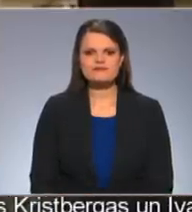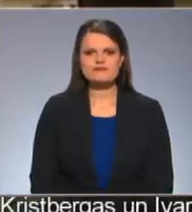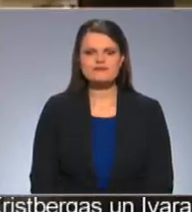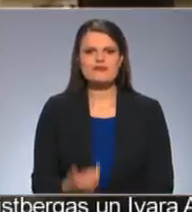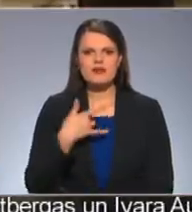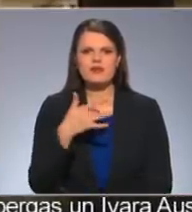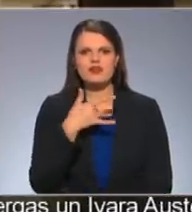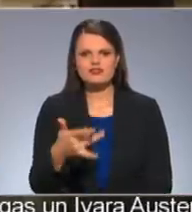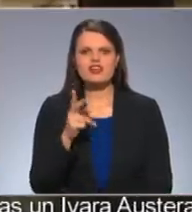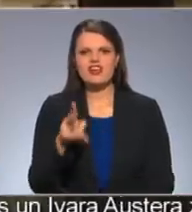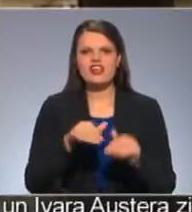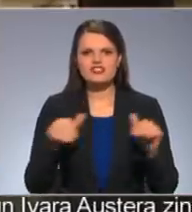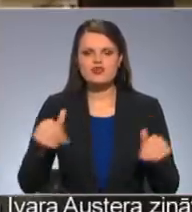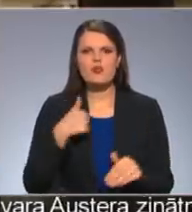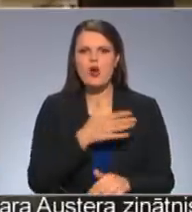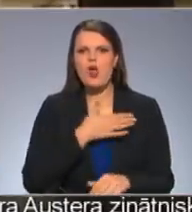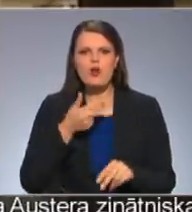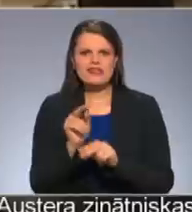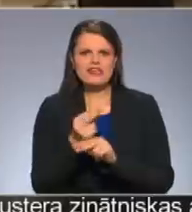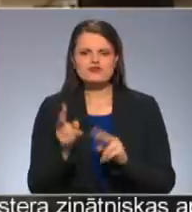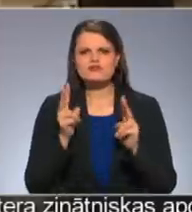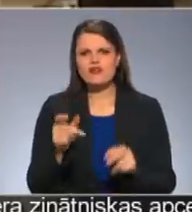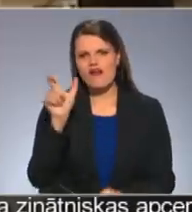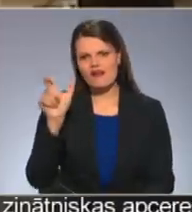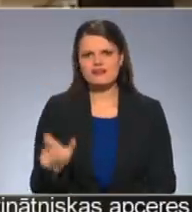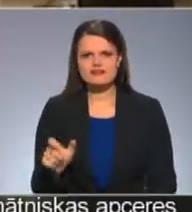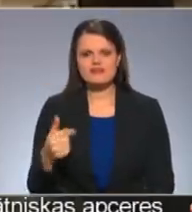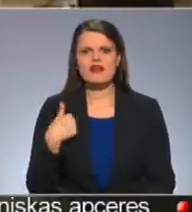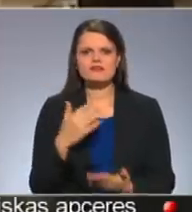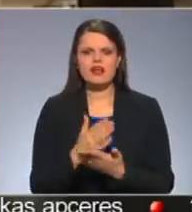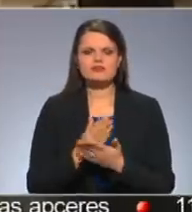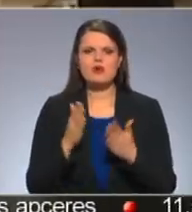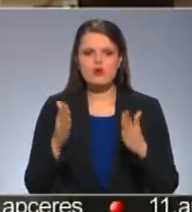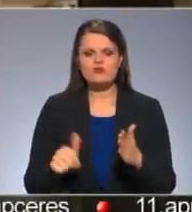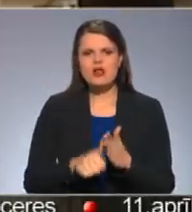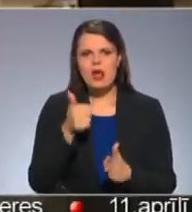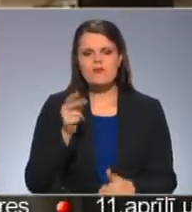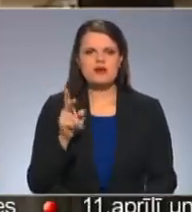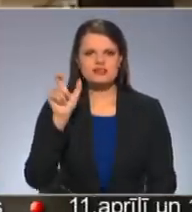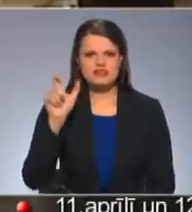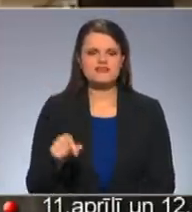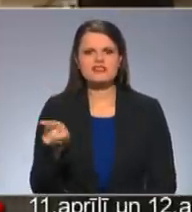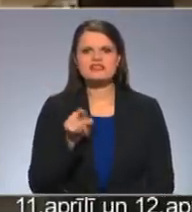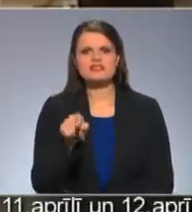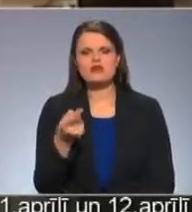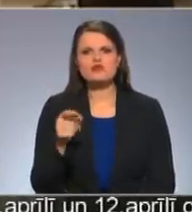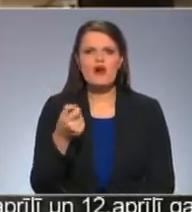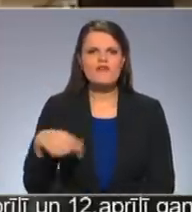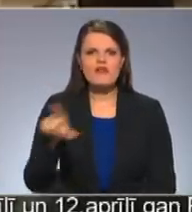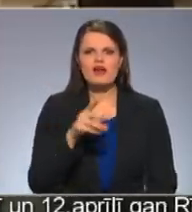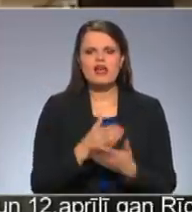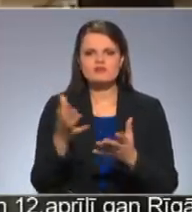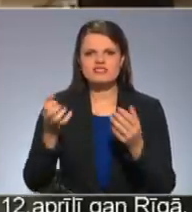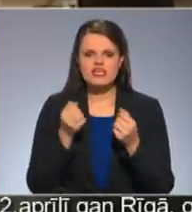Man šķiet, skatuve man ir ļoti izkoriģējusi kā cilvēku. Esmu kļuvis labāks kā cilvēks. Tas ir tas, ko visvairāk esmu saņēmis no